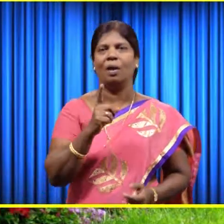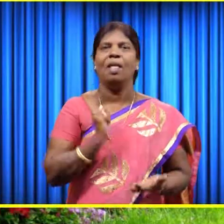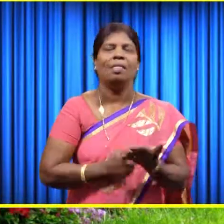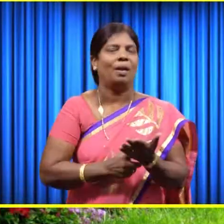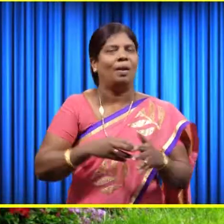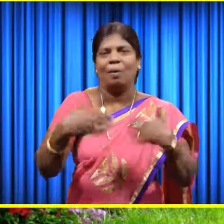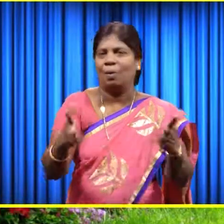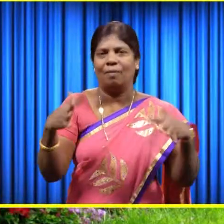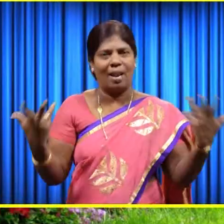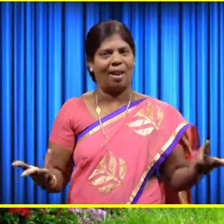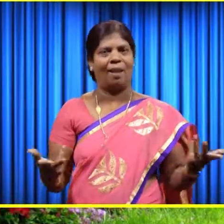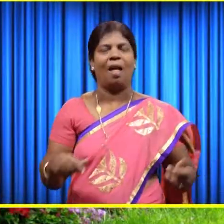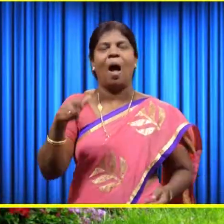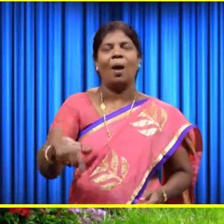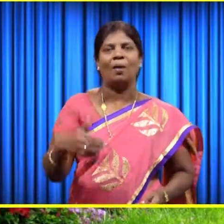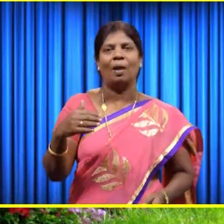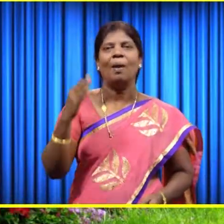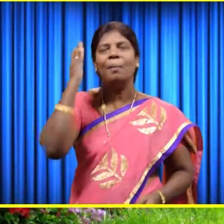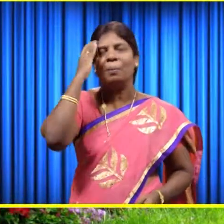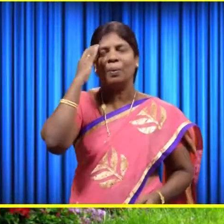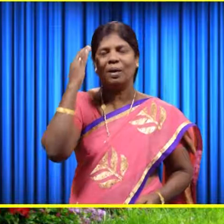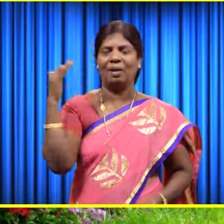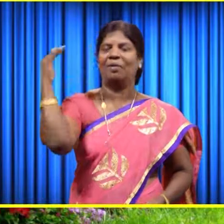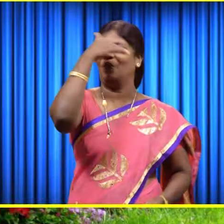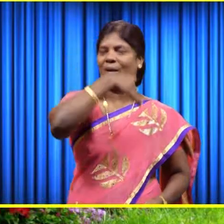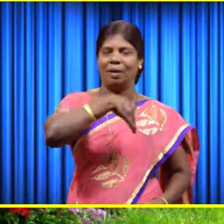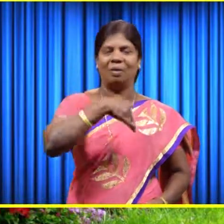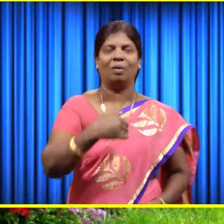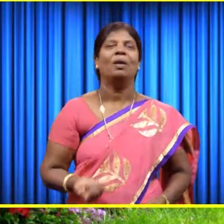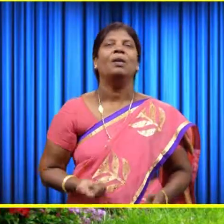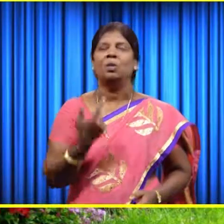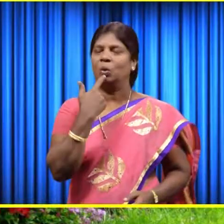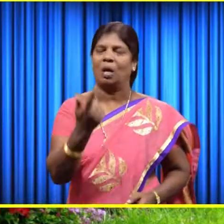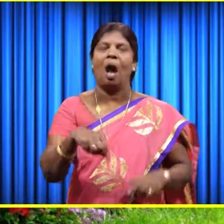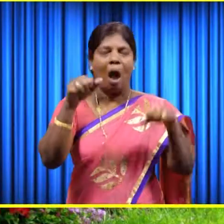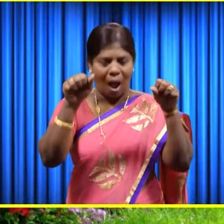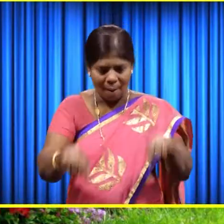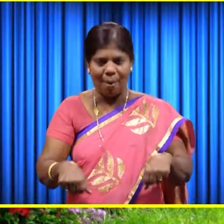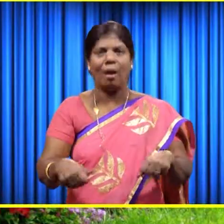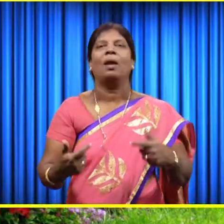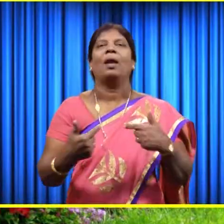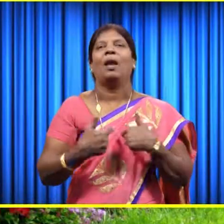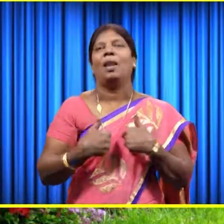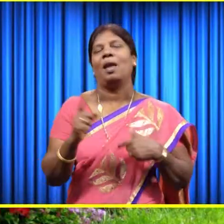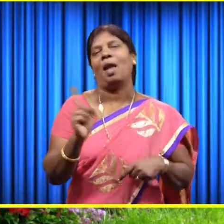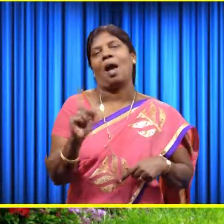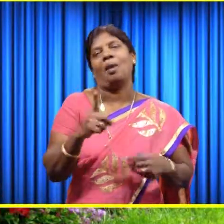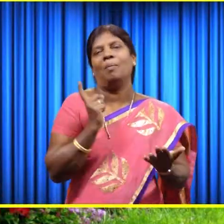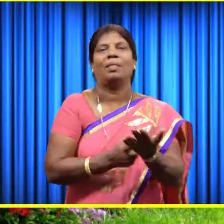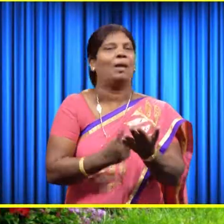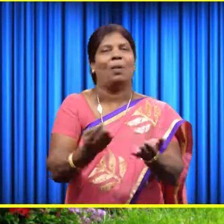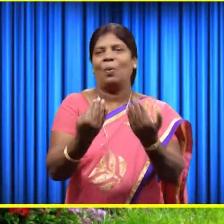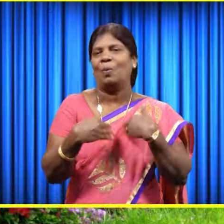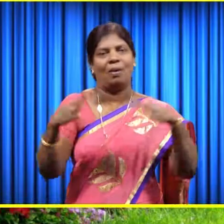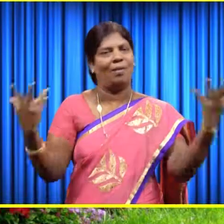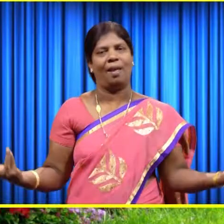கொடுக்கவில்லையா? அந்த பெண் மிகுந்த அவமானத்தோடு தலைகுனிந்தவாறு சொன்னால், ஆம் ஆண்டவரே, என்னை ஒருவரும்